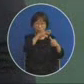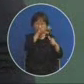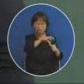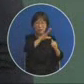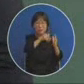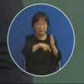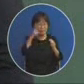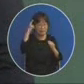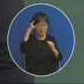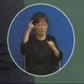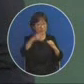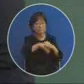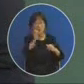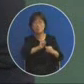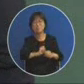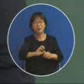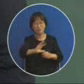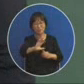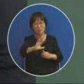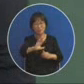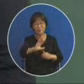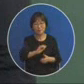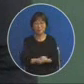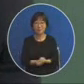곳에 구름과